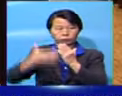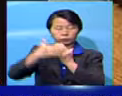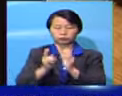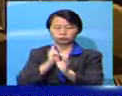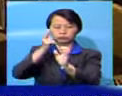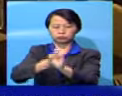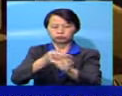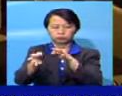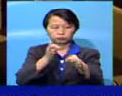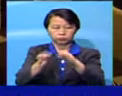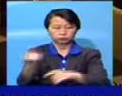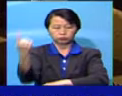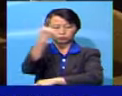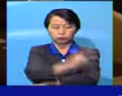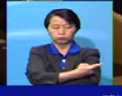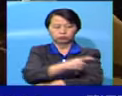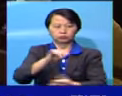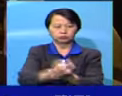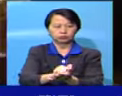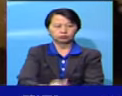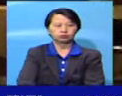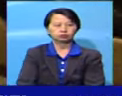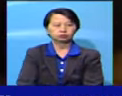menyertai taklimat sehari itu